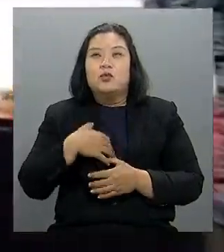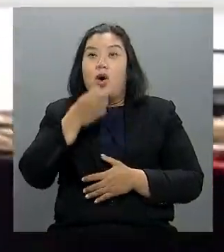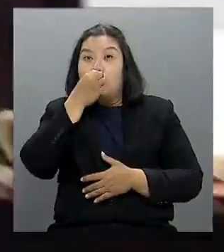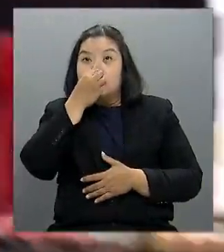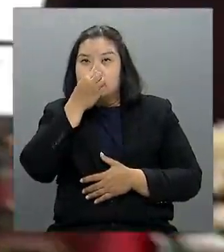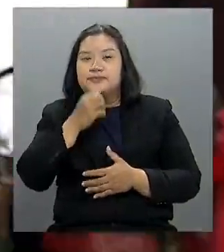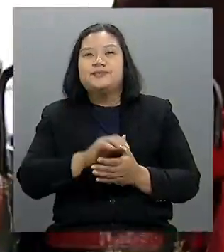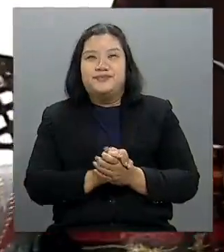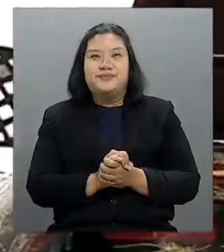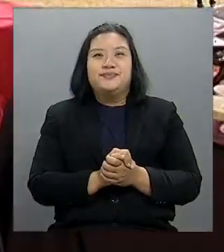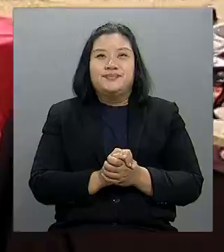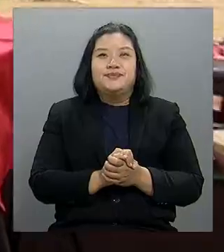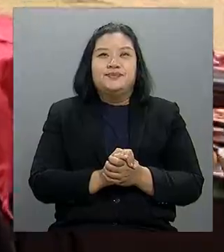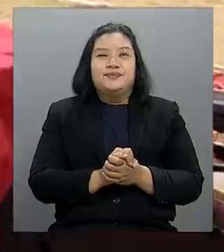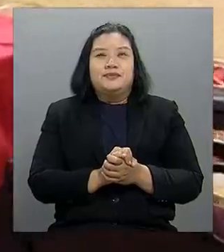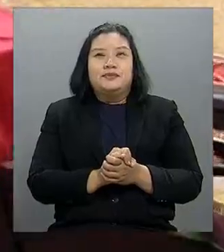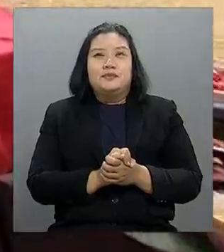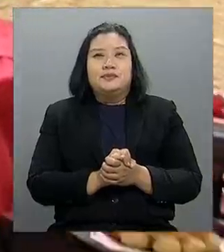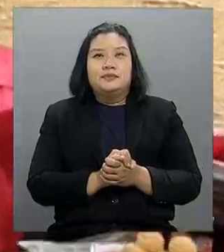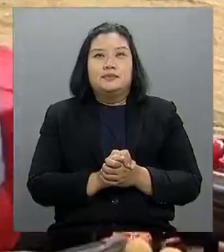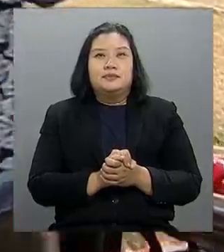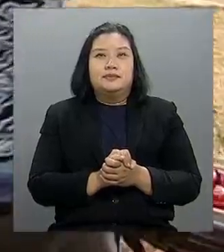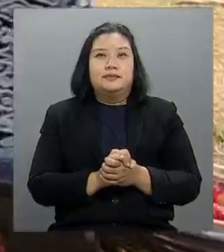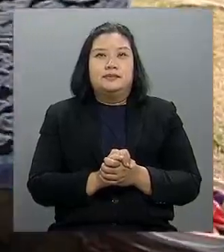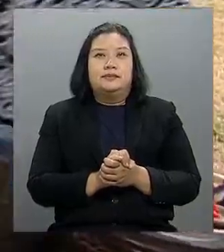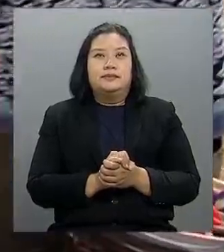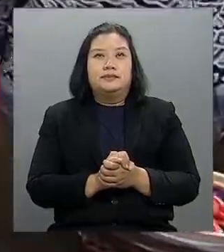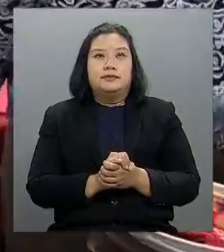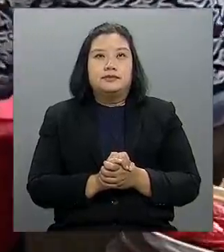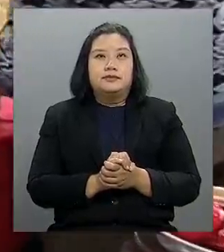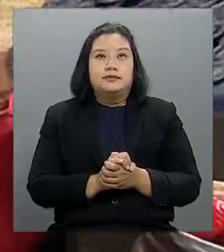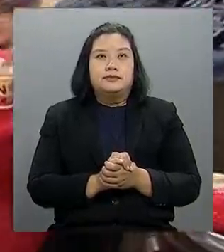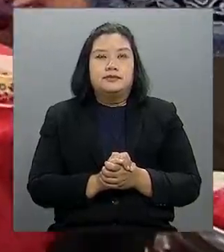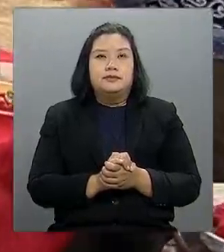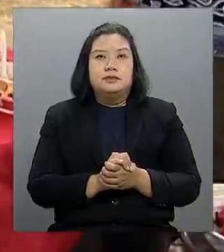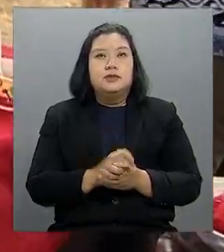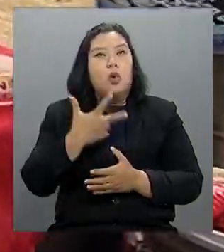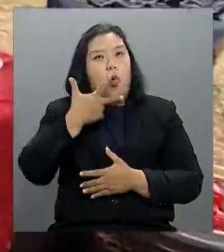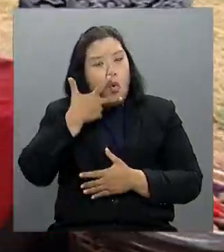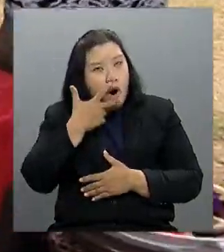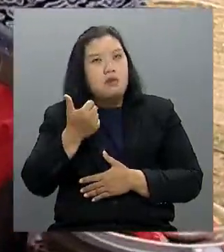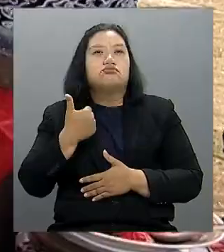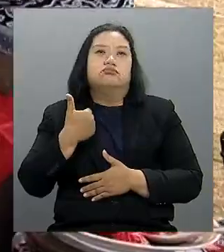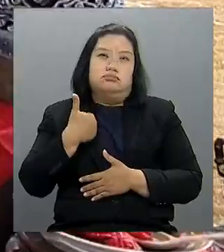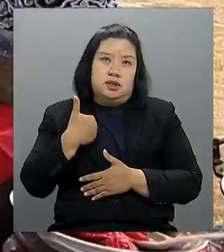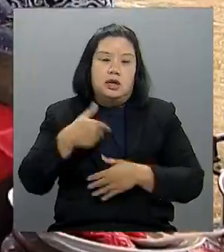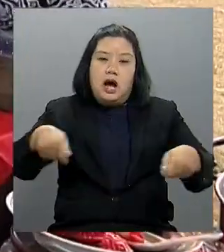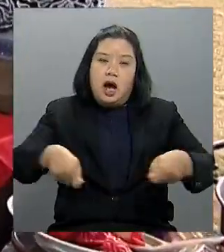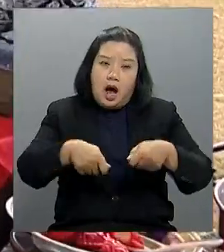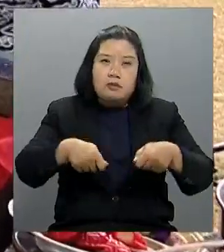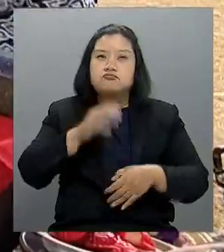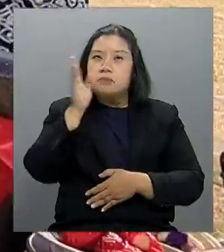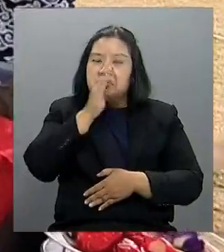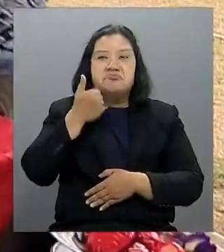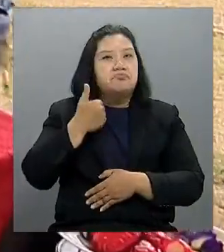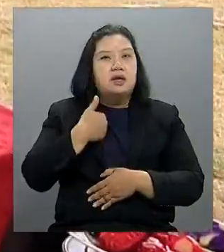ใช่ค่ะ ที่จริงเราดูเหมือนมีของหวานถ้าของหวานของคาวนะคะ ครับ อันนี้เป็นของหวานแล้วก็ของคาวมันเป็นบอก